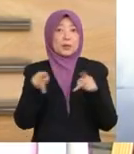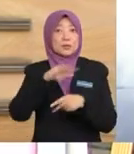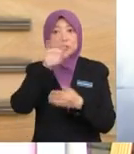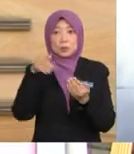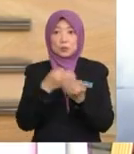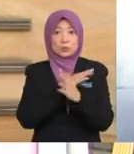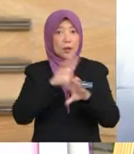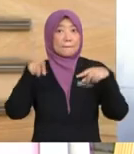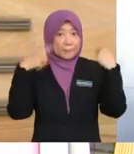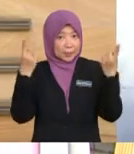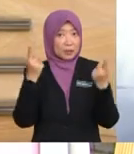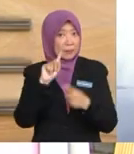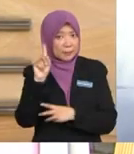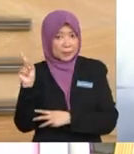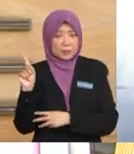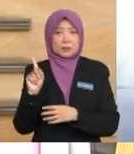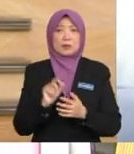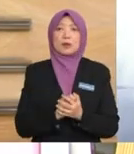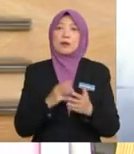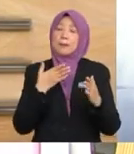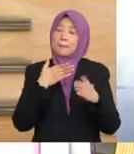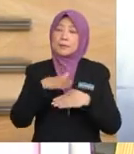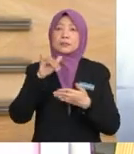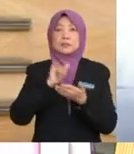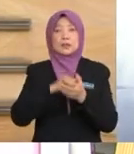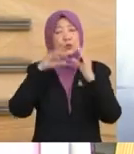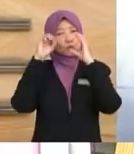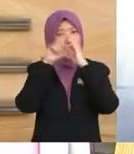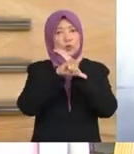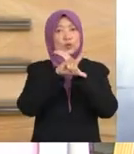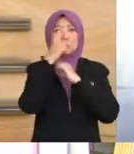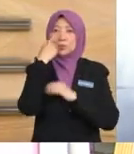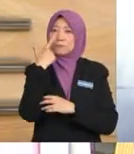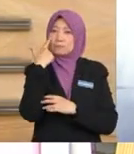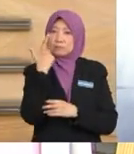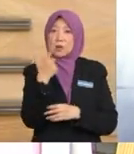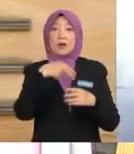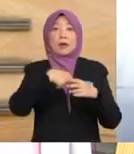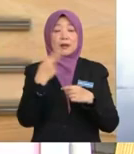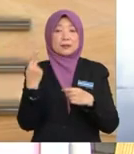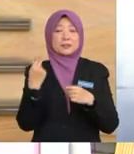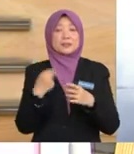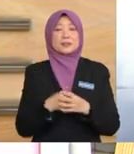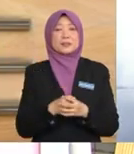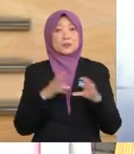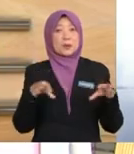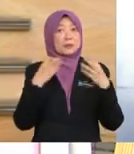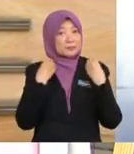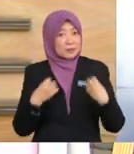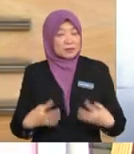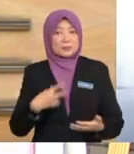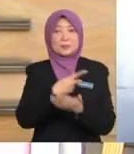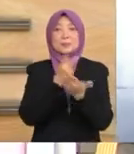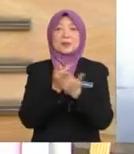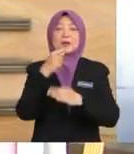mana-mana. Selepas ini kita nak meneroka lagi dan melihat hasil penerokaan hiasan kek pada